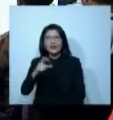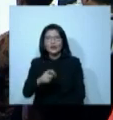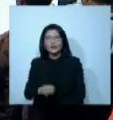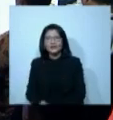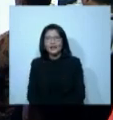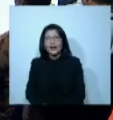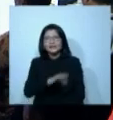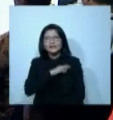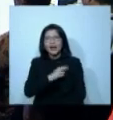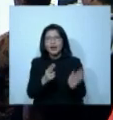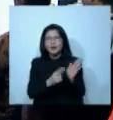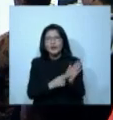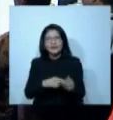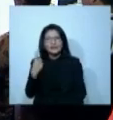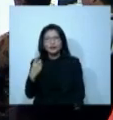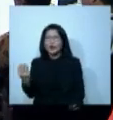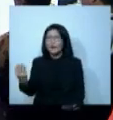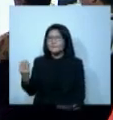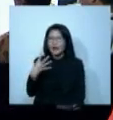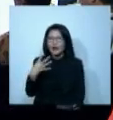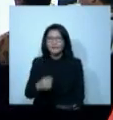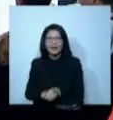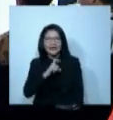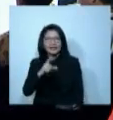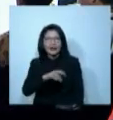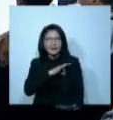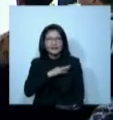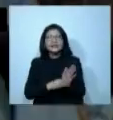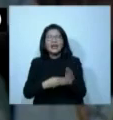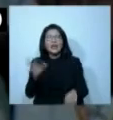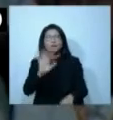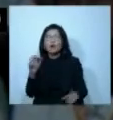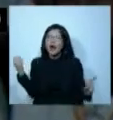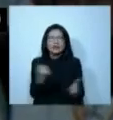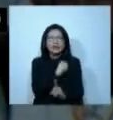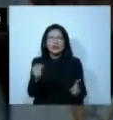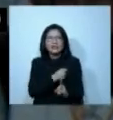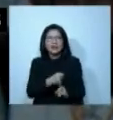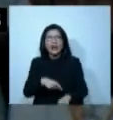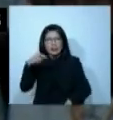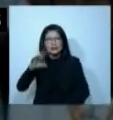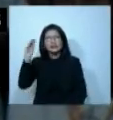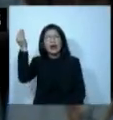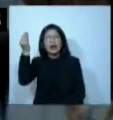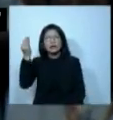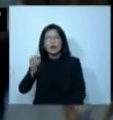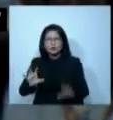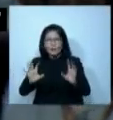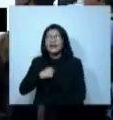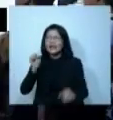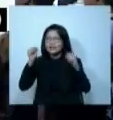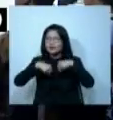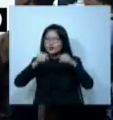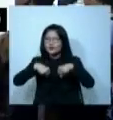tahun berapa, ya kan tadi akan diselesaikan, bagaimana targetnya. Itu menjadi penting. Jadi